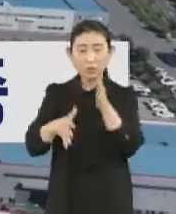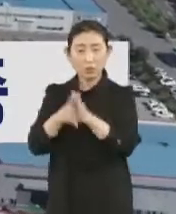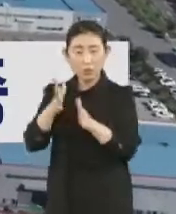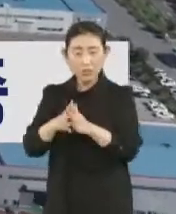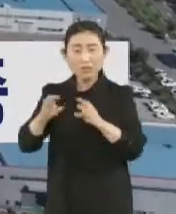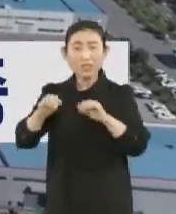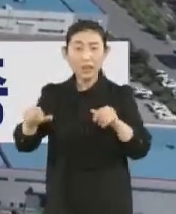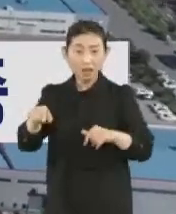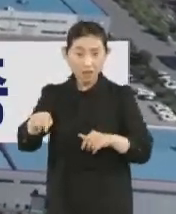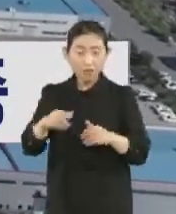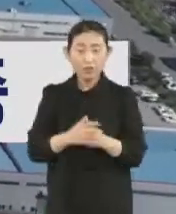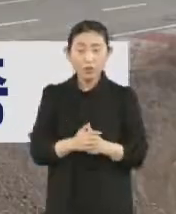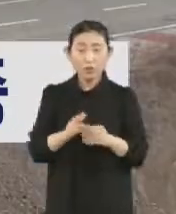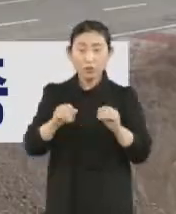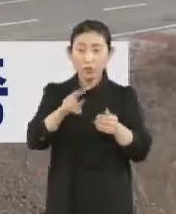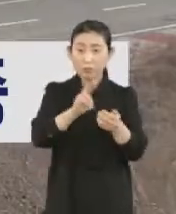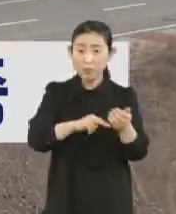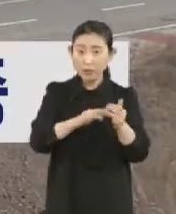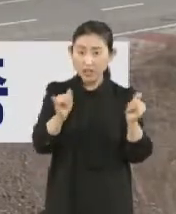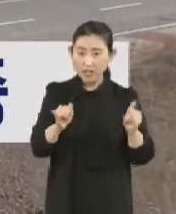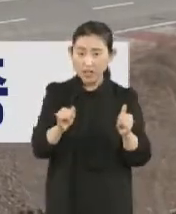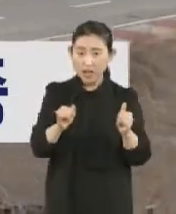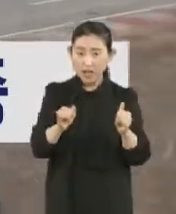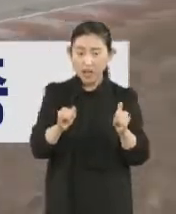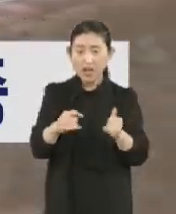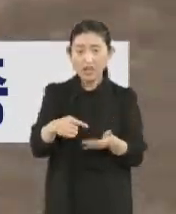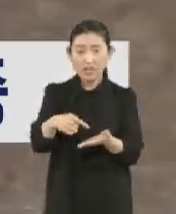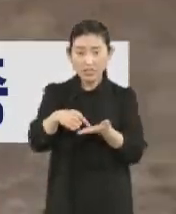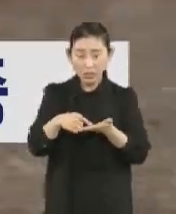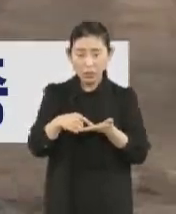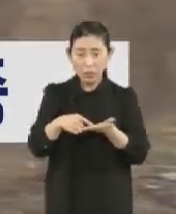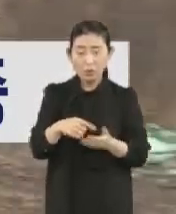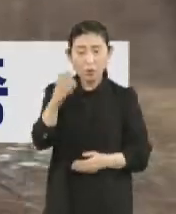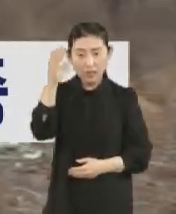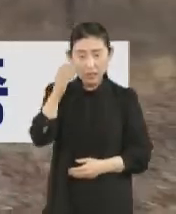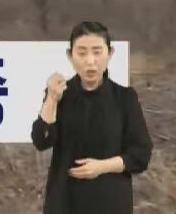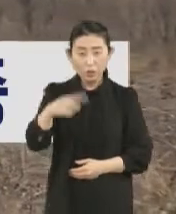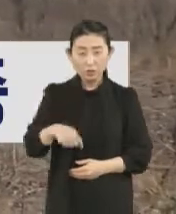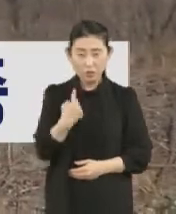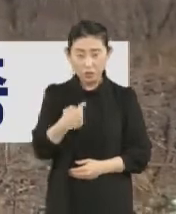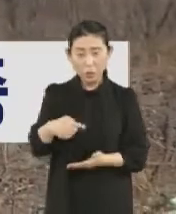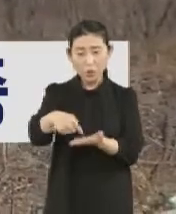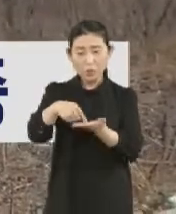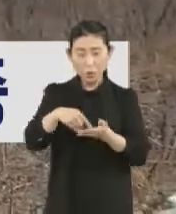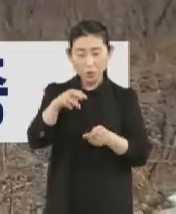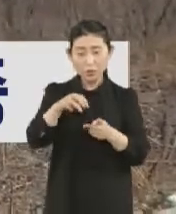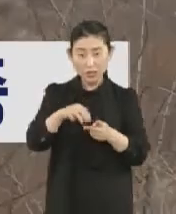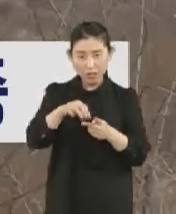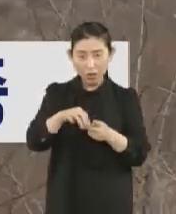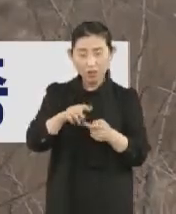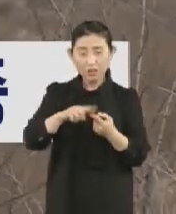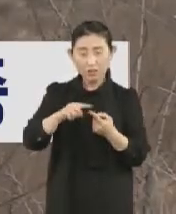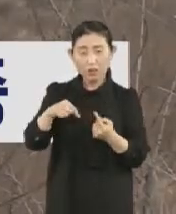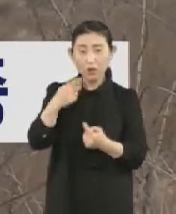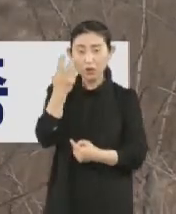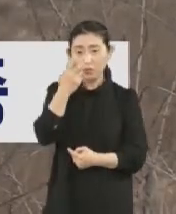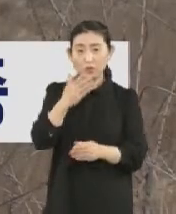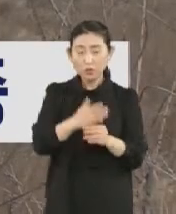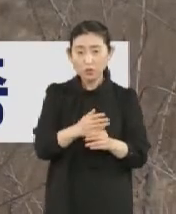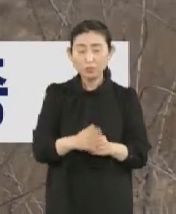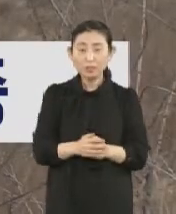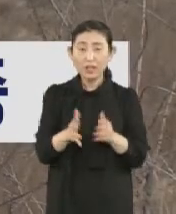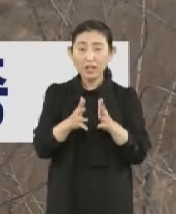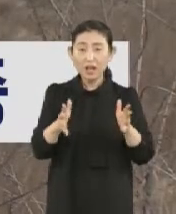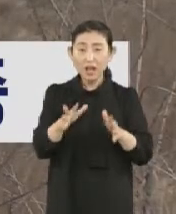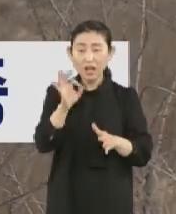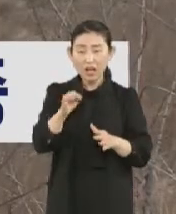예정지 등으로 토지 판매자의 신고를 기대하는 한편 자재인 신고센터 운영 도 검토하고 있습니다 지난해 집과